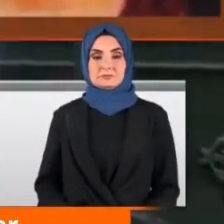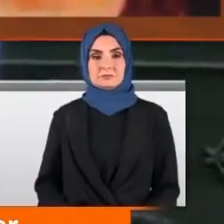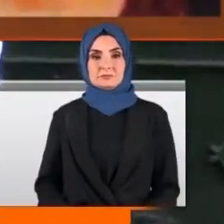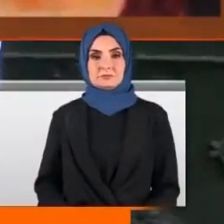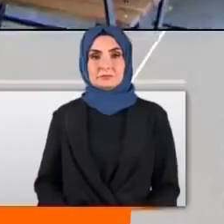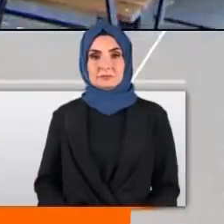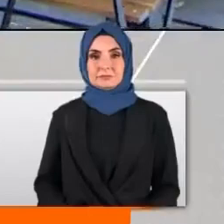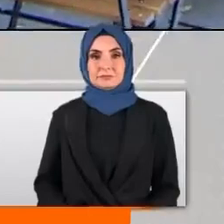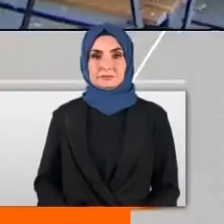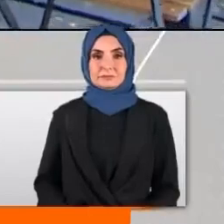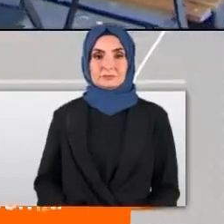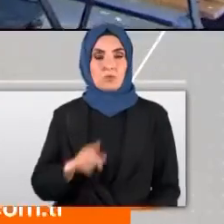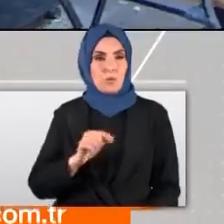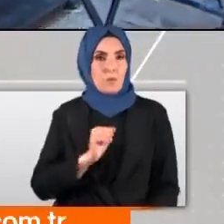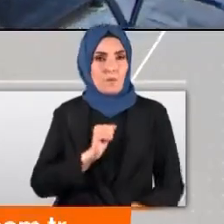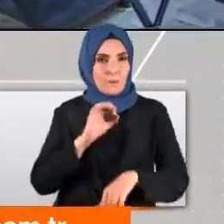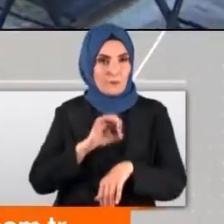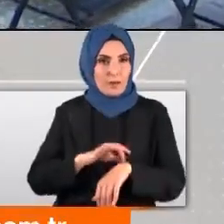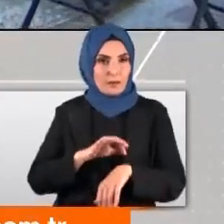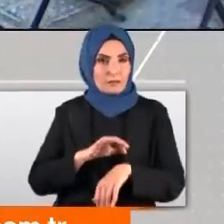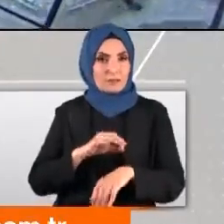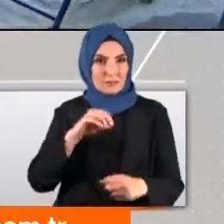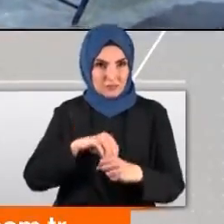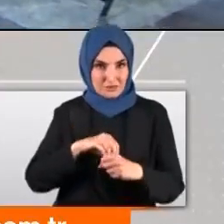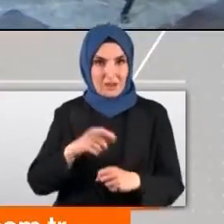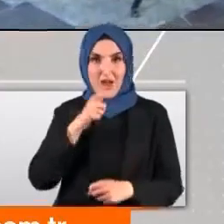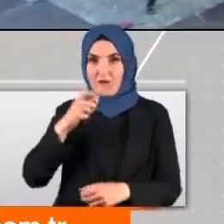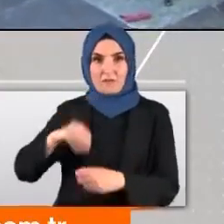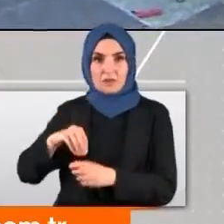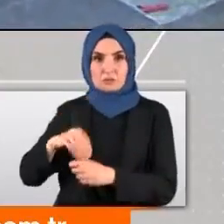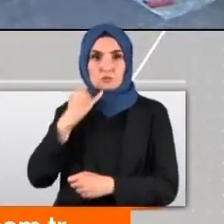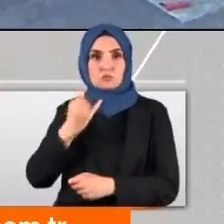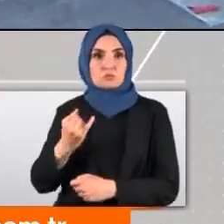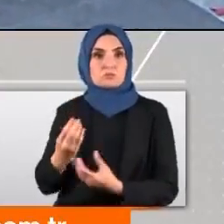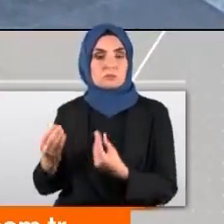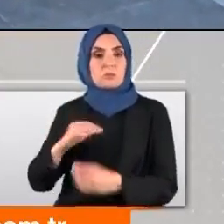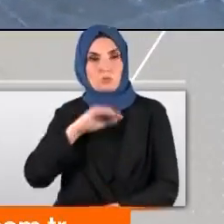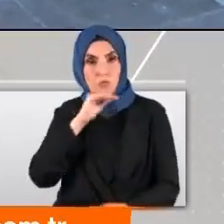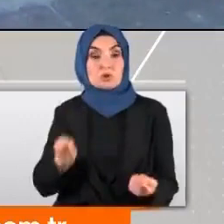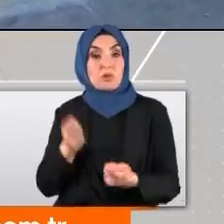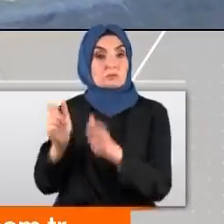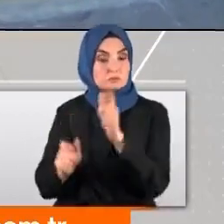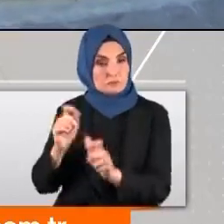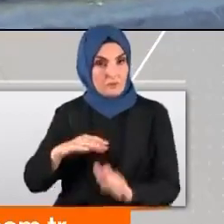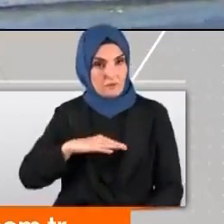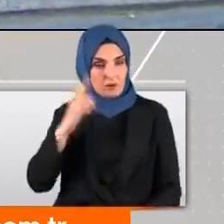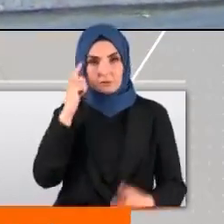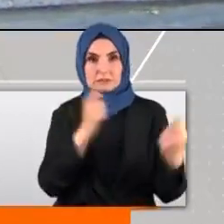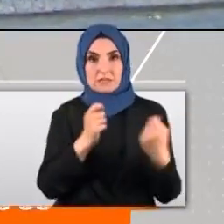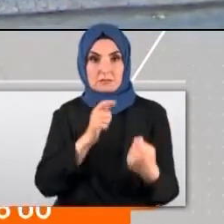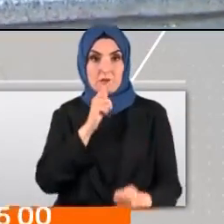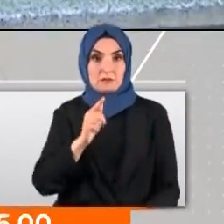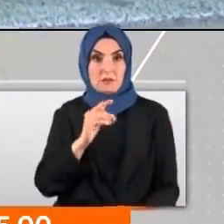falan bozuldu diyordu. O dehşet anlarında aslında kafe doluydu. İçeride çalışanlar vardı. Tartışmanın sesi yükselince onlar daha